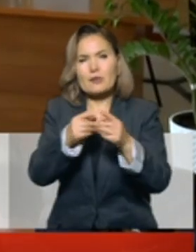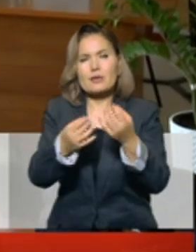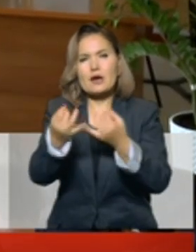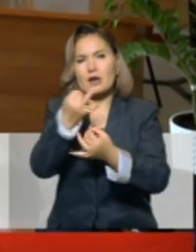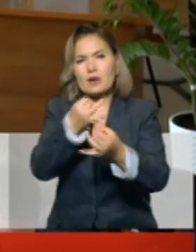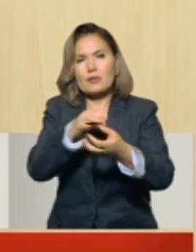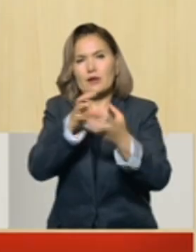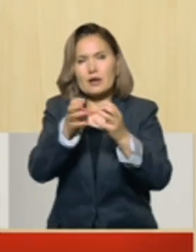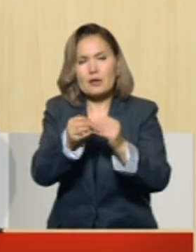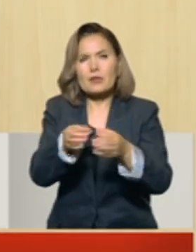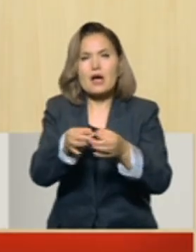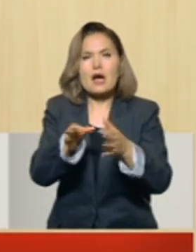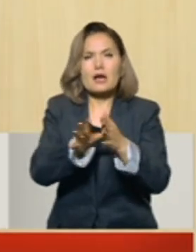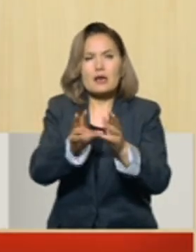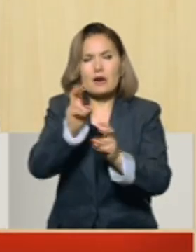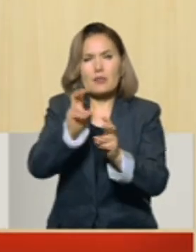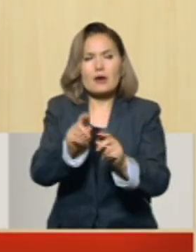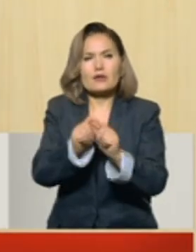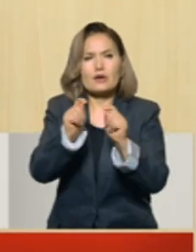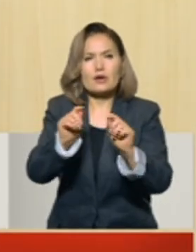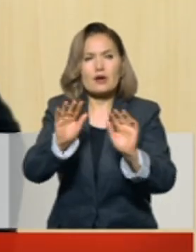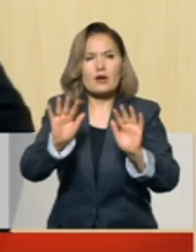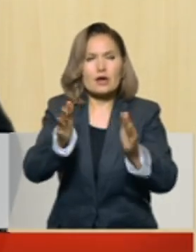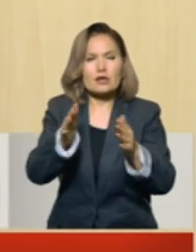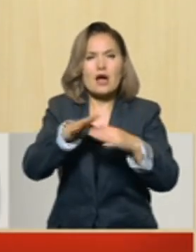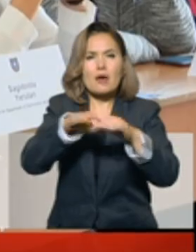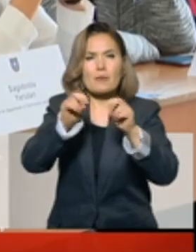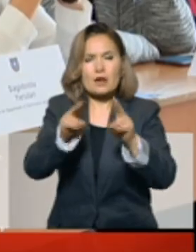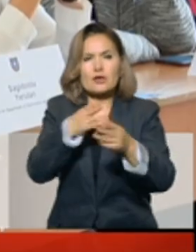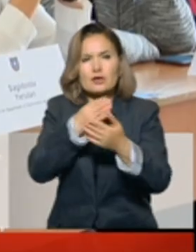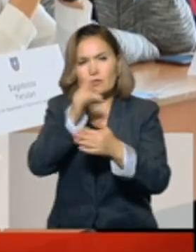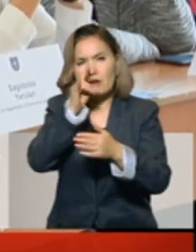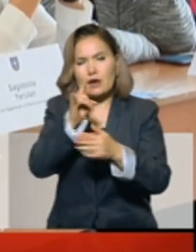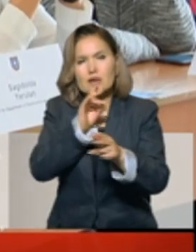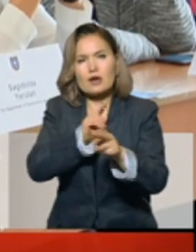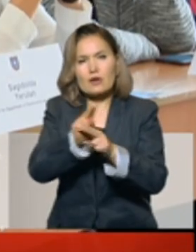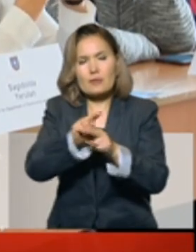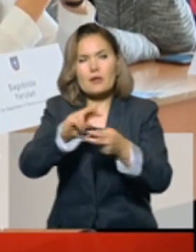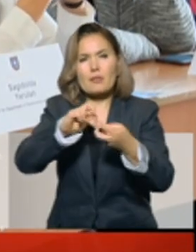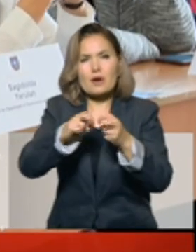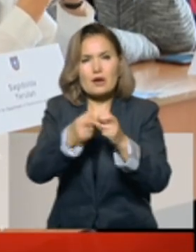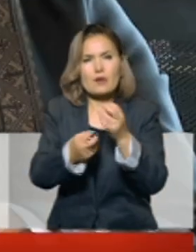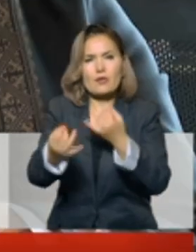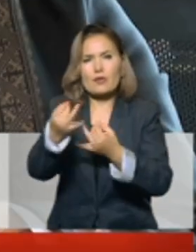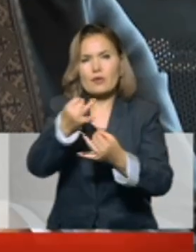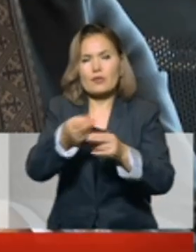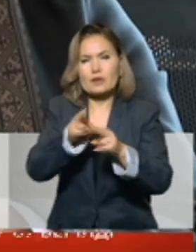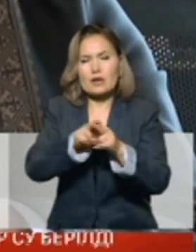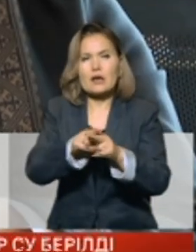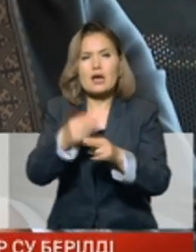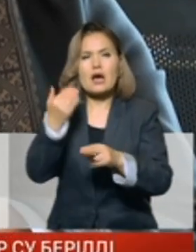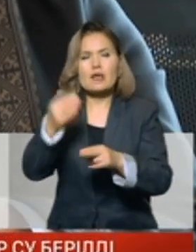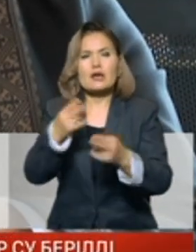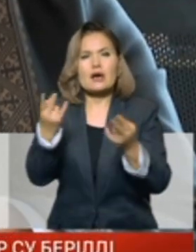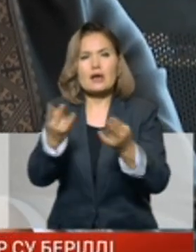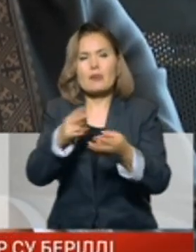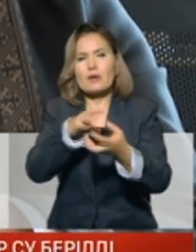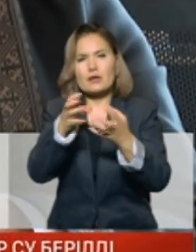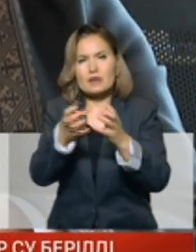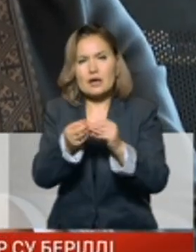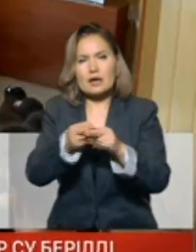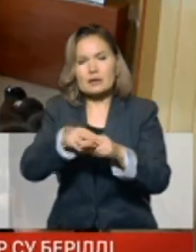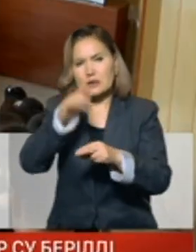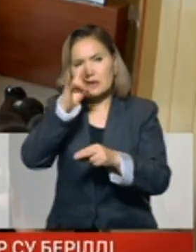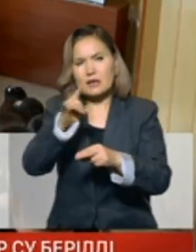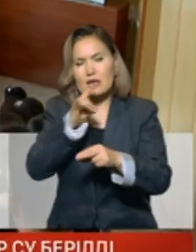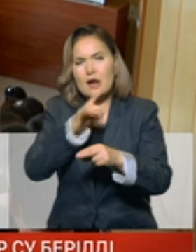сөз болды. АЭС салынған жағдайда қажетті мамандарды өзімізде дайындау мәселесі де шарада көтерілді. Оқытушылар қажеттілік болған